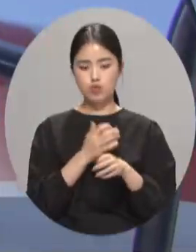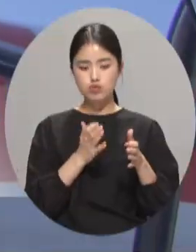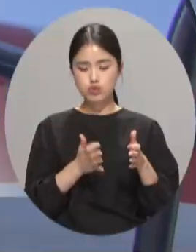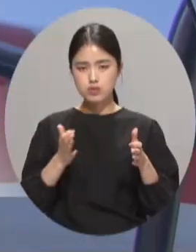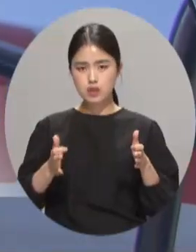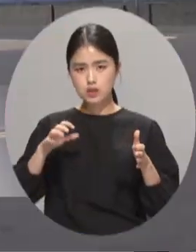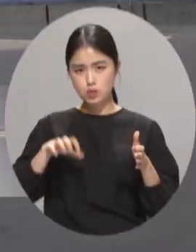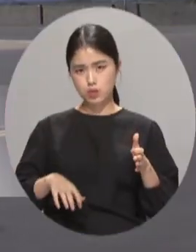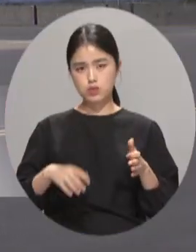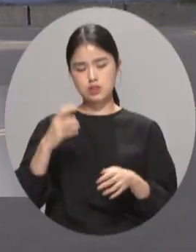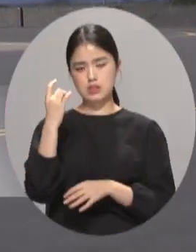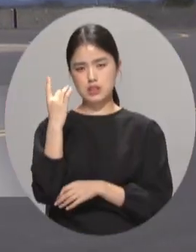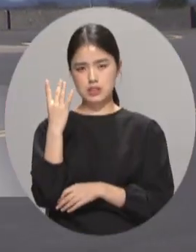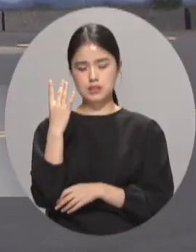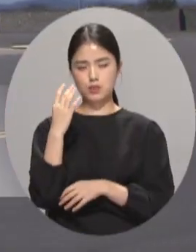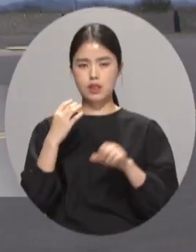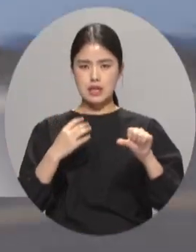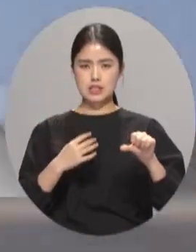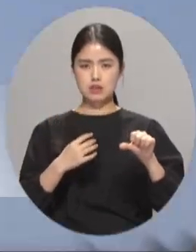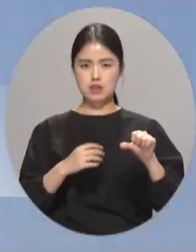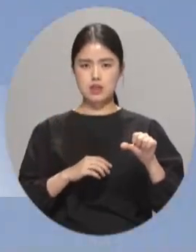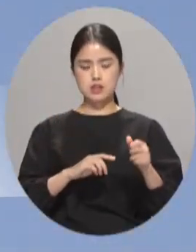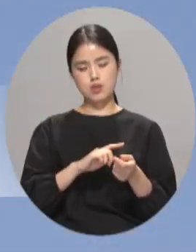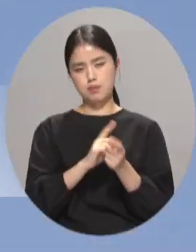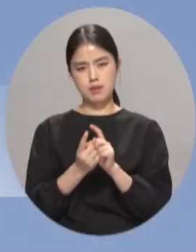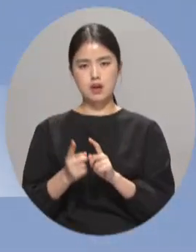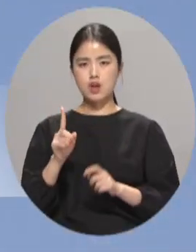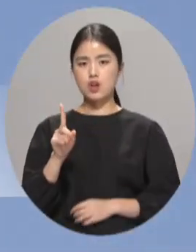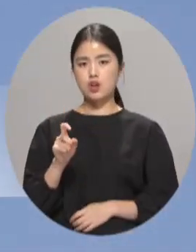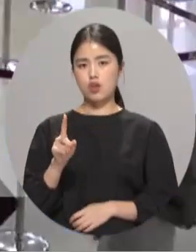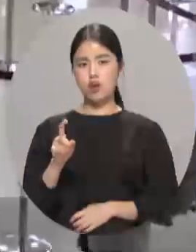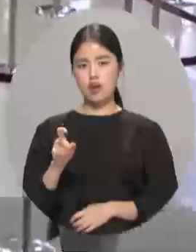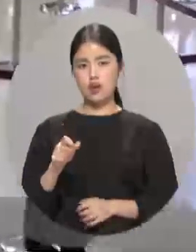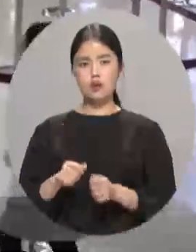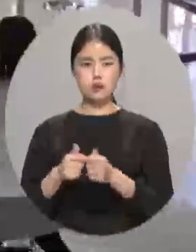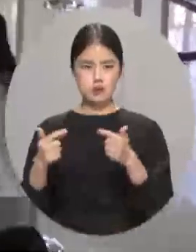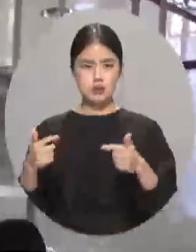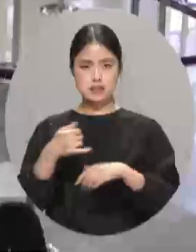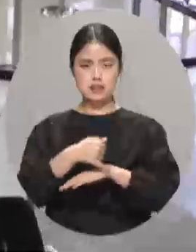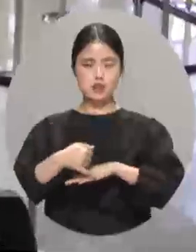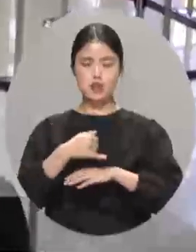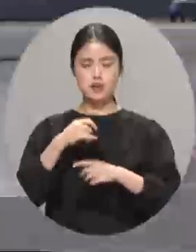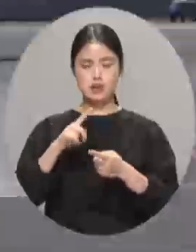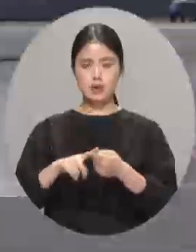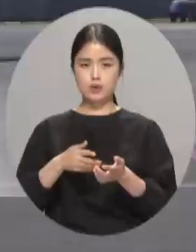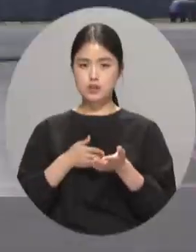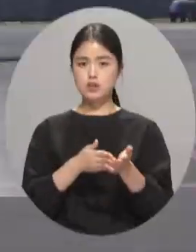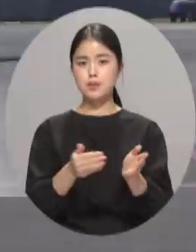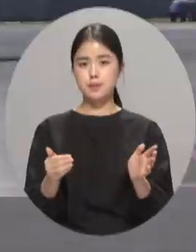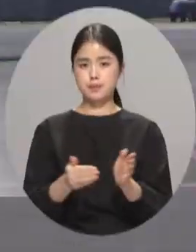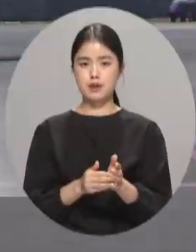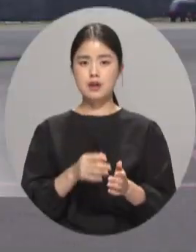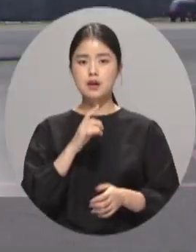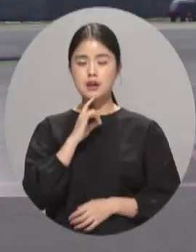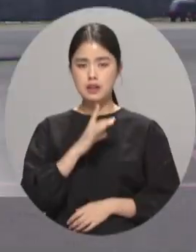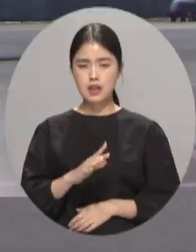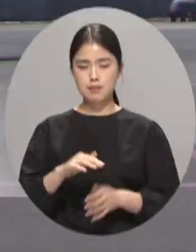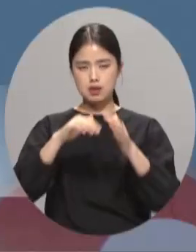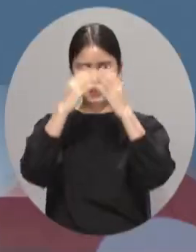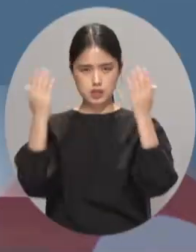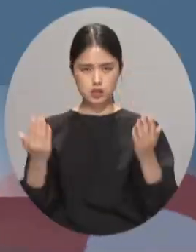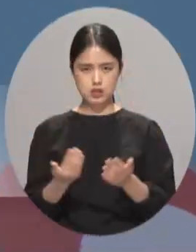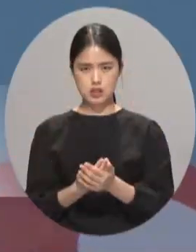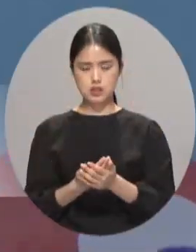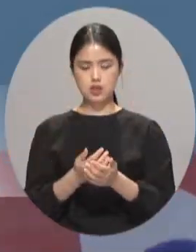기존 계획상 다섯 개에서 11개로 늘리는 설계안을 제안했다고 밝혔습니다 다만 전체적인